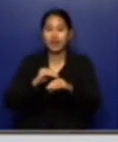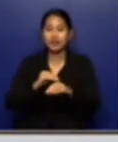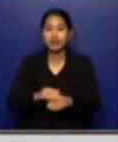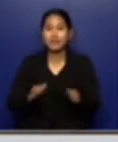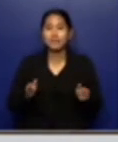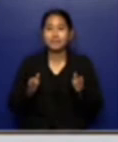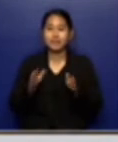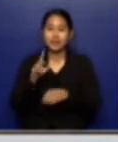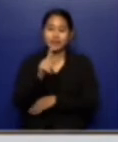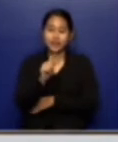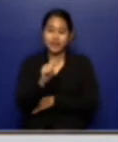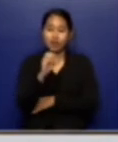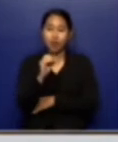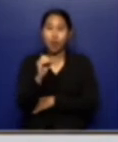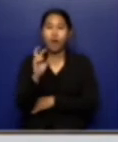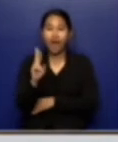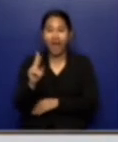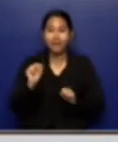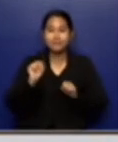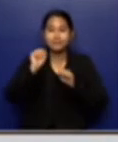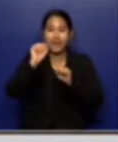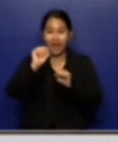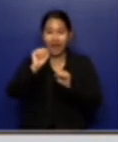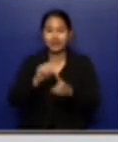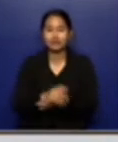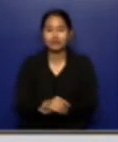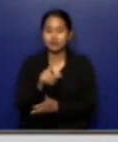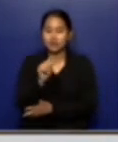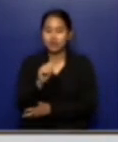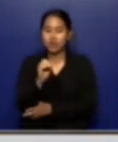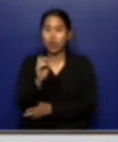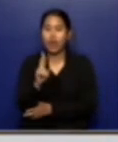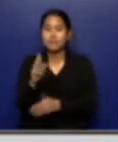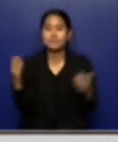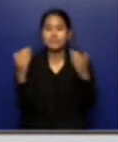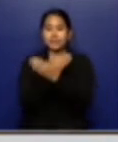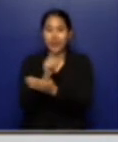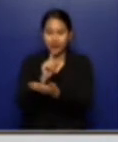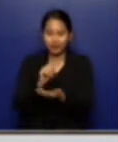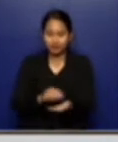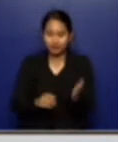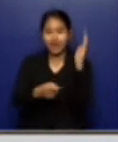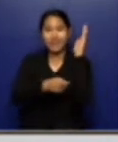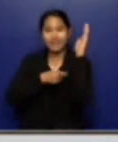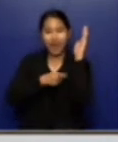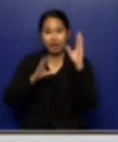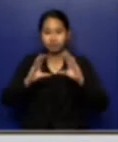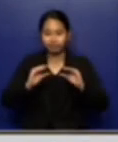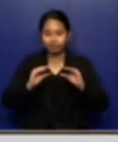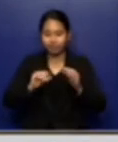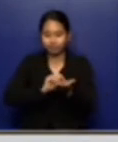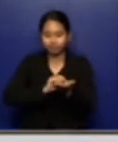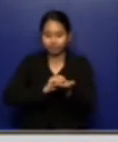ประกาศเป็นพาราแอดฟันลงนามไปเสร็